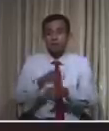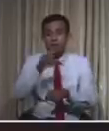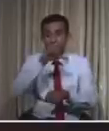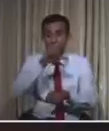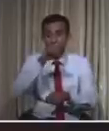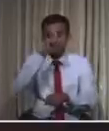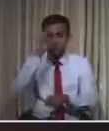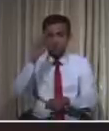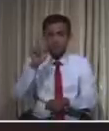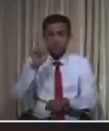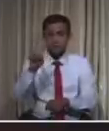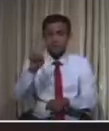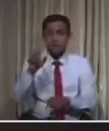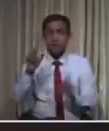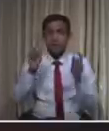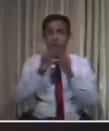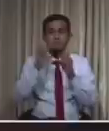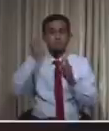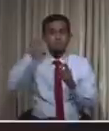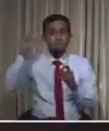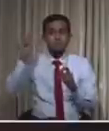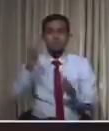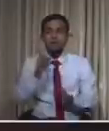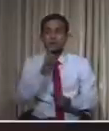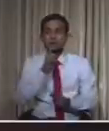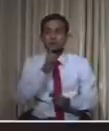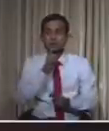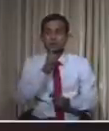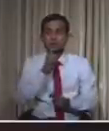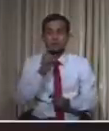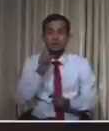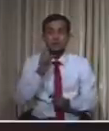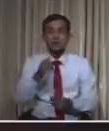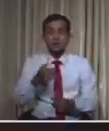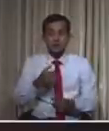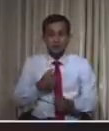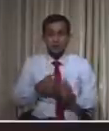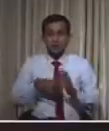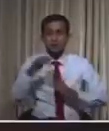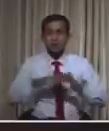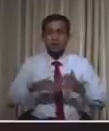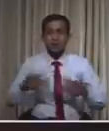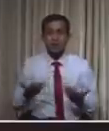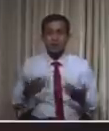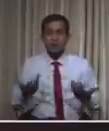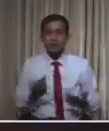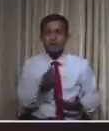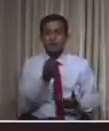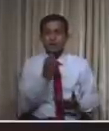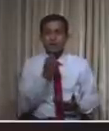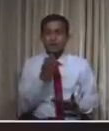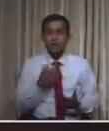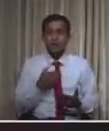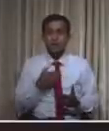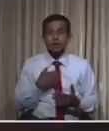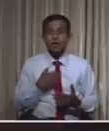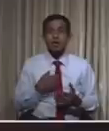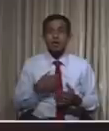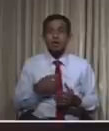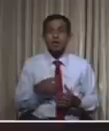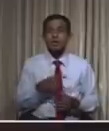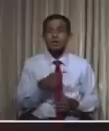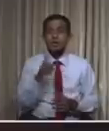දෙවෙනිදා මඩකල්ප අධිකරණේ මේගොල්ලෝ කිව්වා මම අපි ක්‍රියාමාර්ග අරන් නැහැ කියලා. අපි නිල් වරන්තුවක්